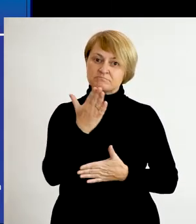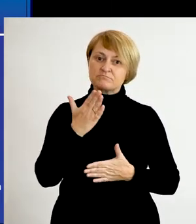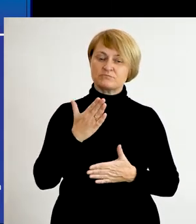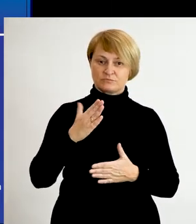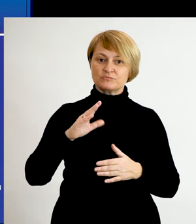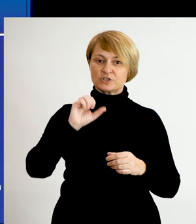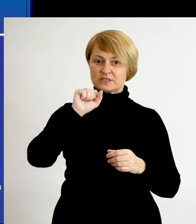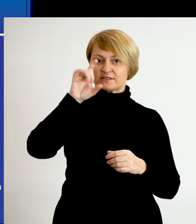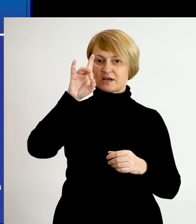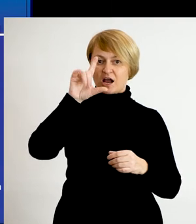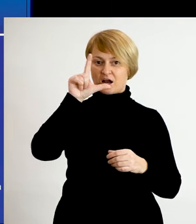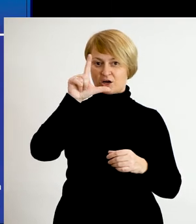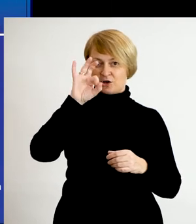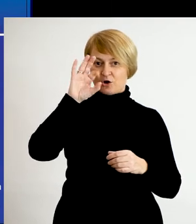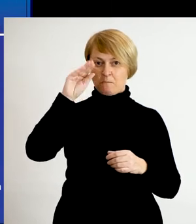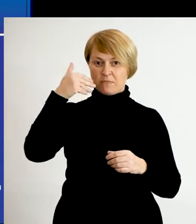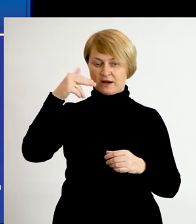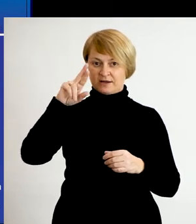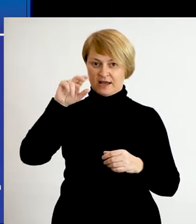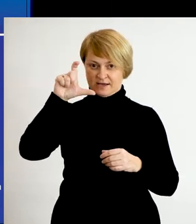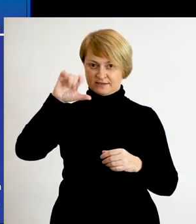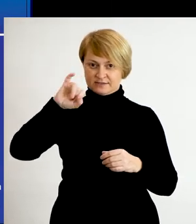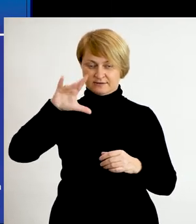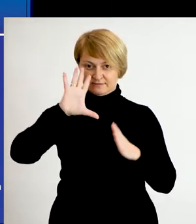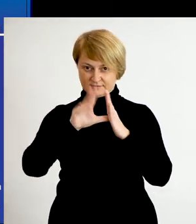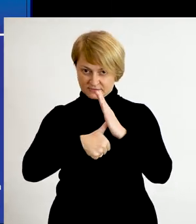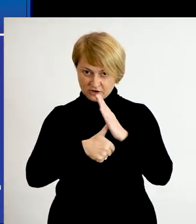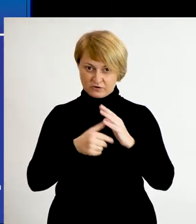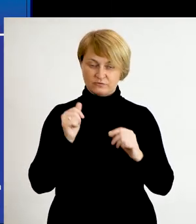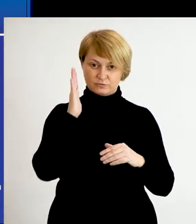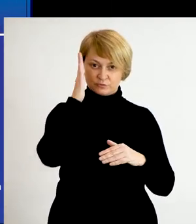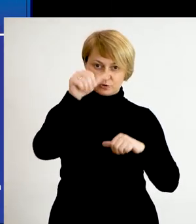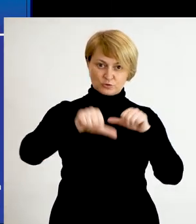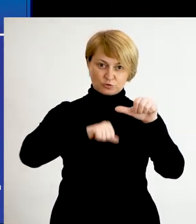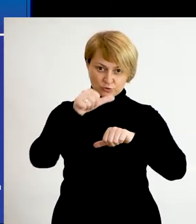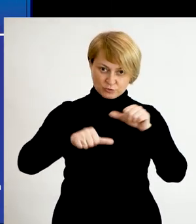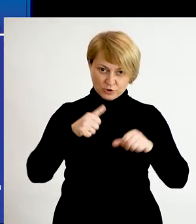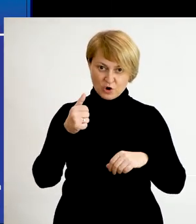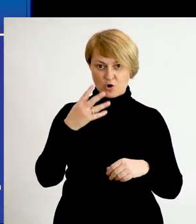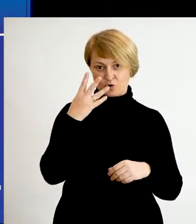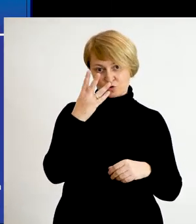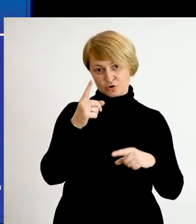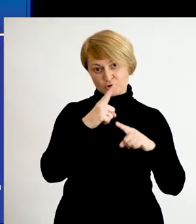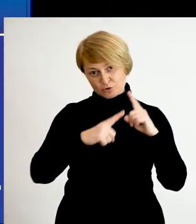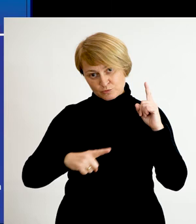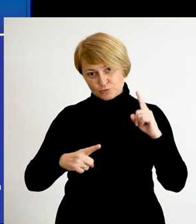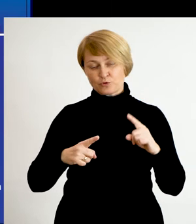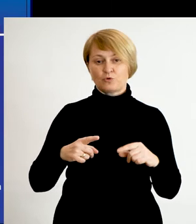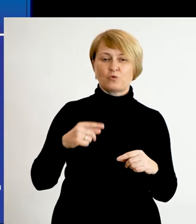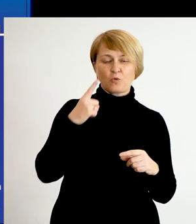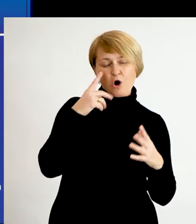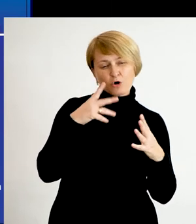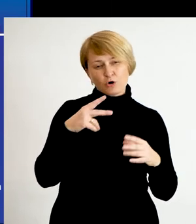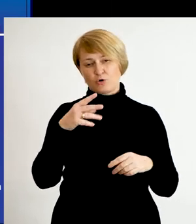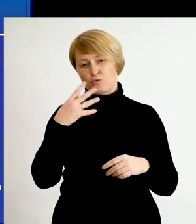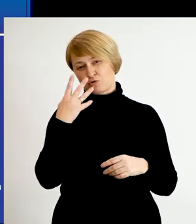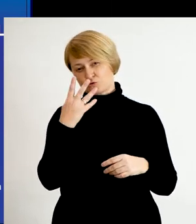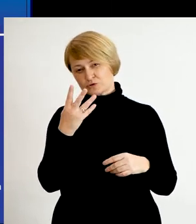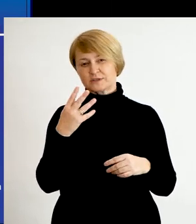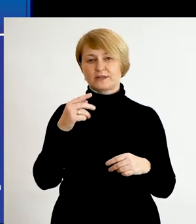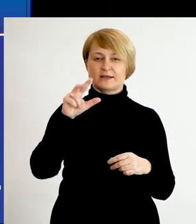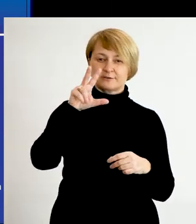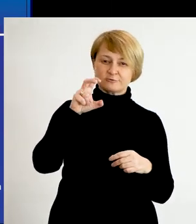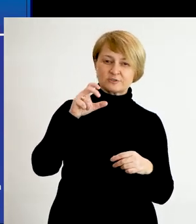przez aglomerację opolską, znowu środki unijne. W przyszłym roku chcemy wydać około 4,5 miliona, 4 milionów 300 tysięcy, w zależności